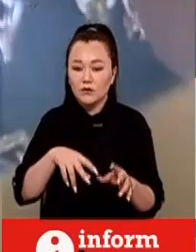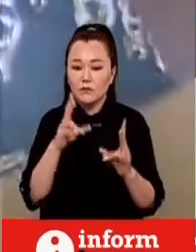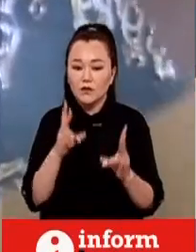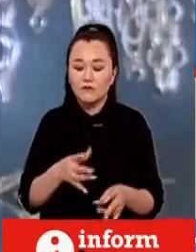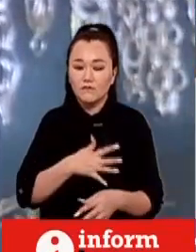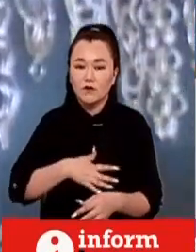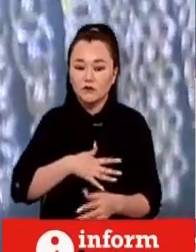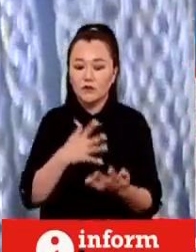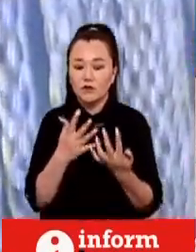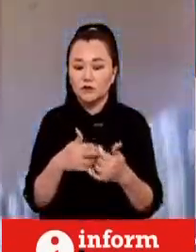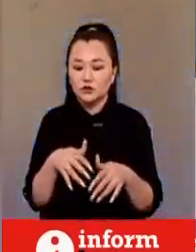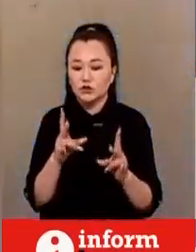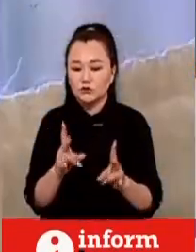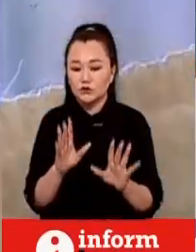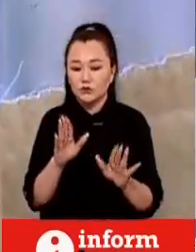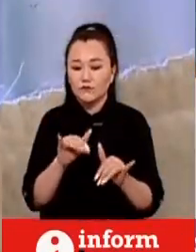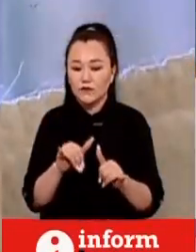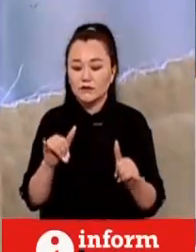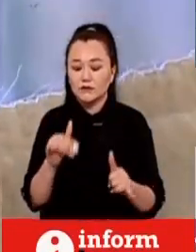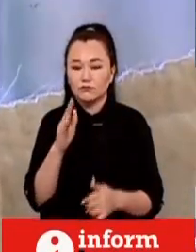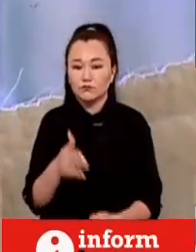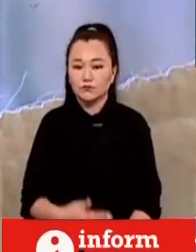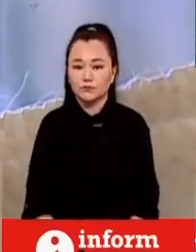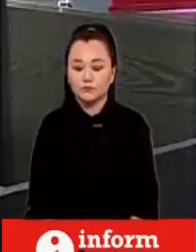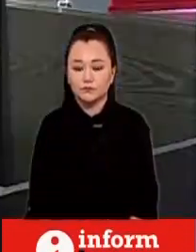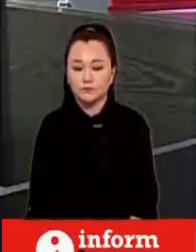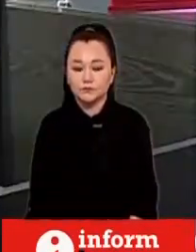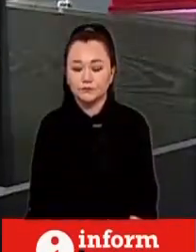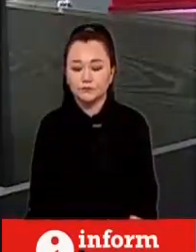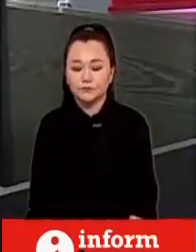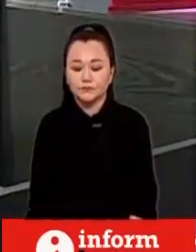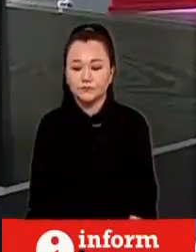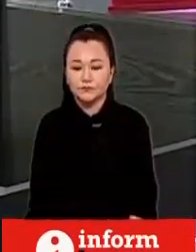волнуются, что количество жертв будет только возрастать. Елеман Раймбеков, Сергей Шуйский, Информбюро.